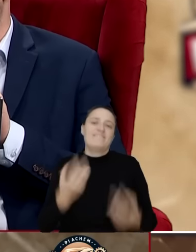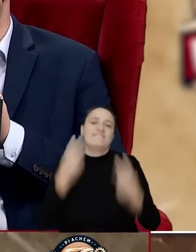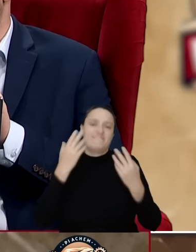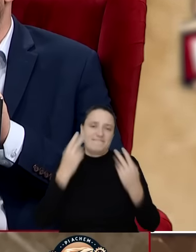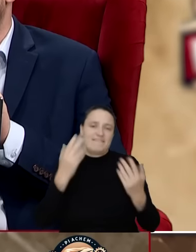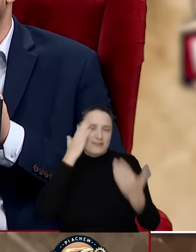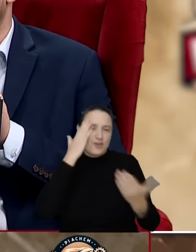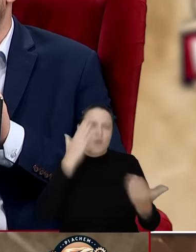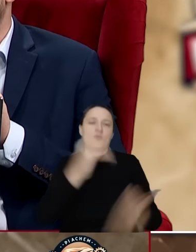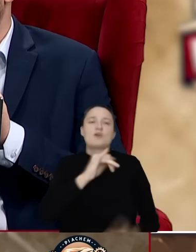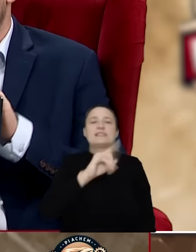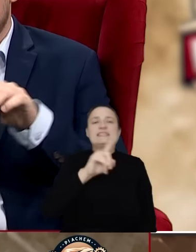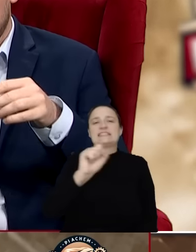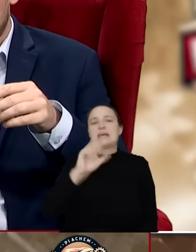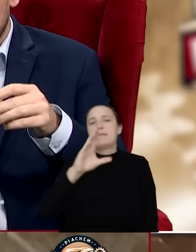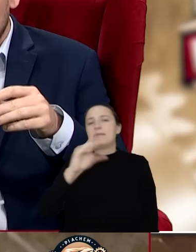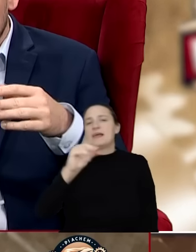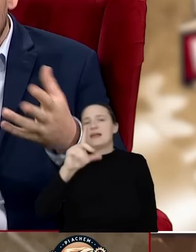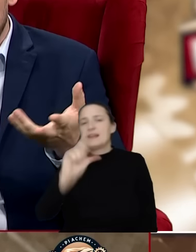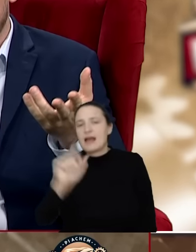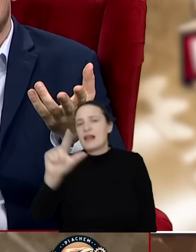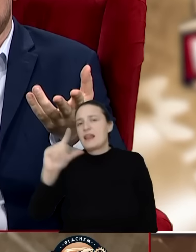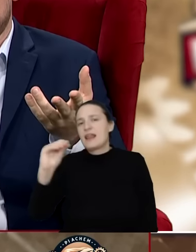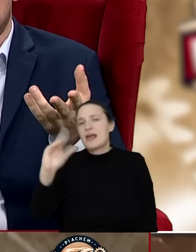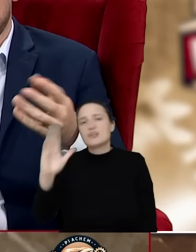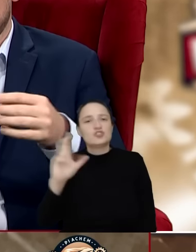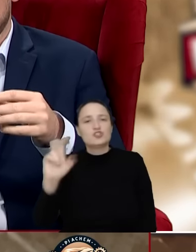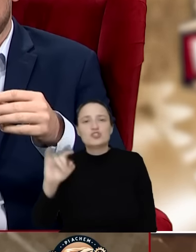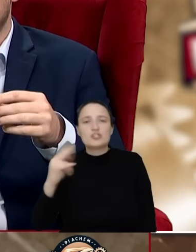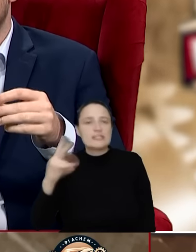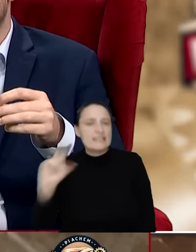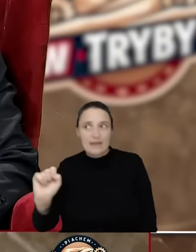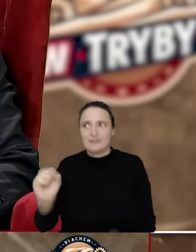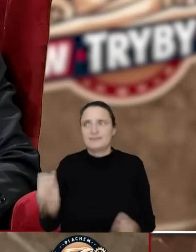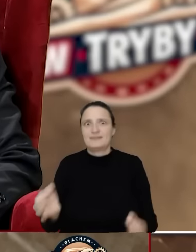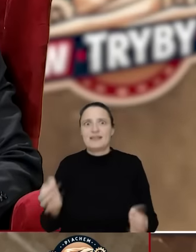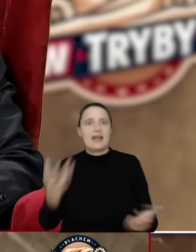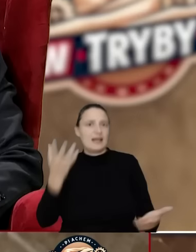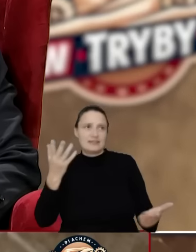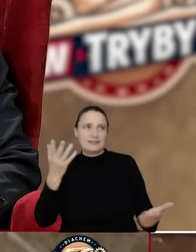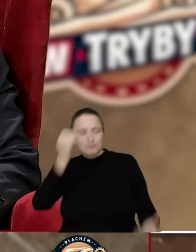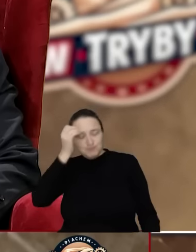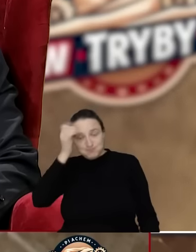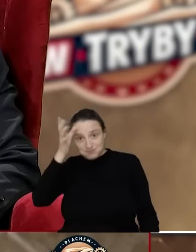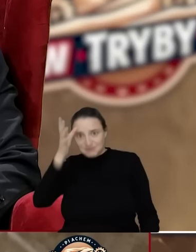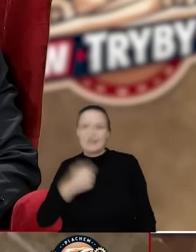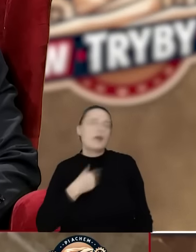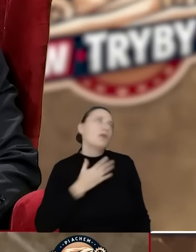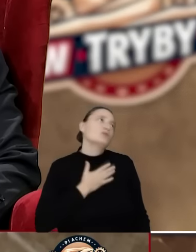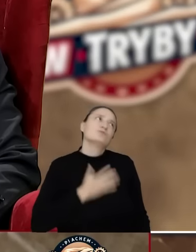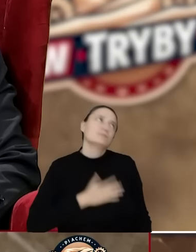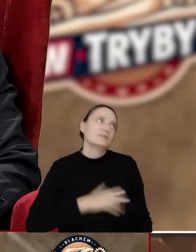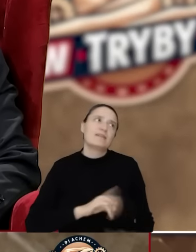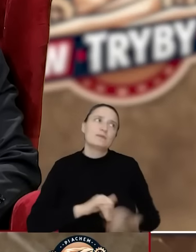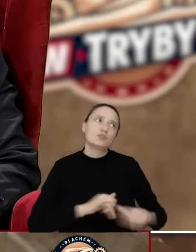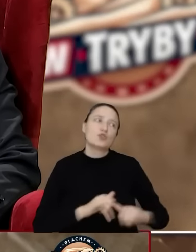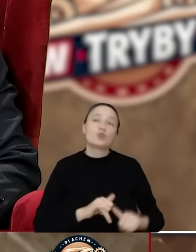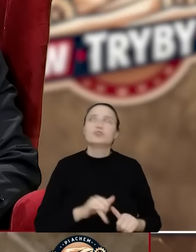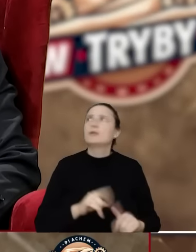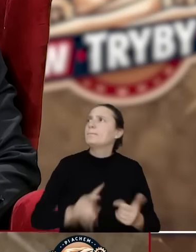ma wiele fantastycznych pomysłów. No ale na tym razem też błysnęła. To jedna z moich ulubienic w tym rządzie. Oprócz pani poseł,